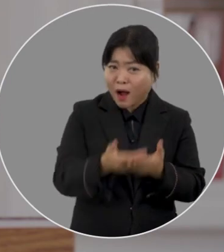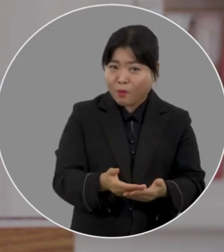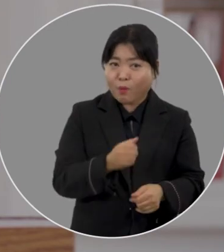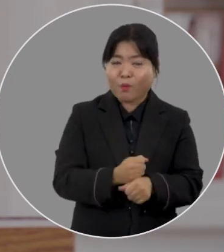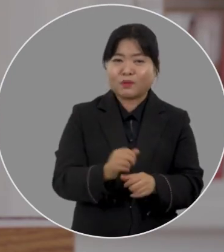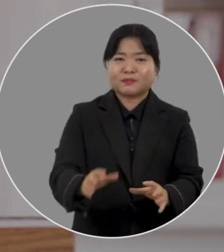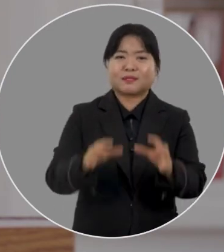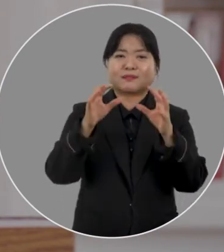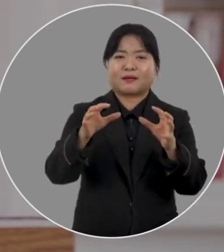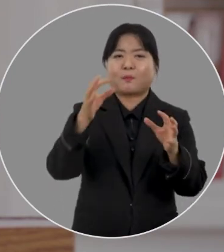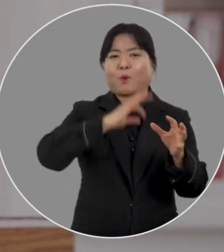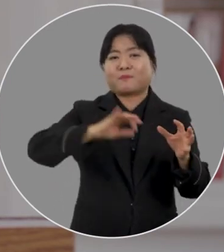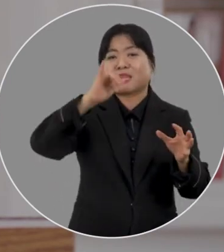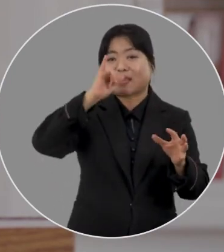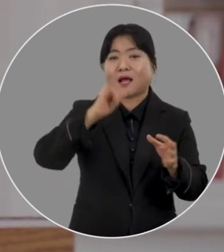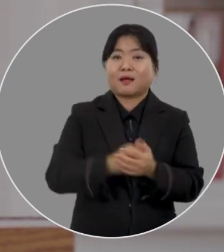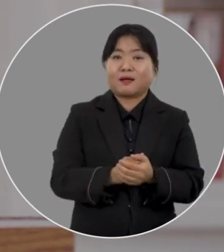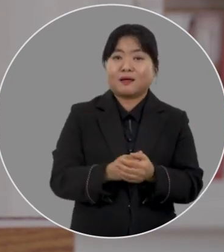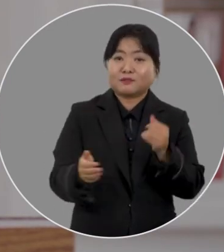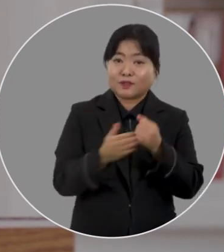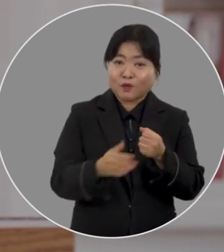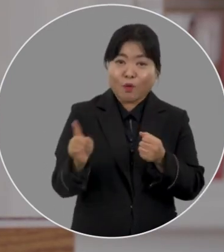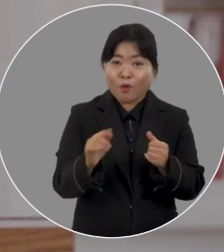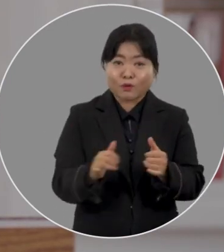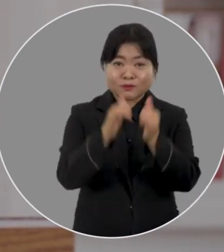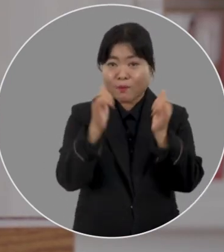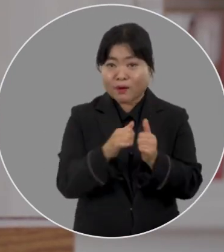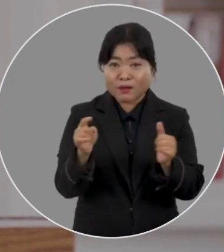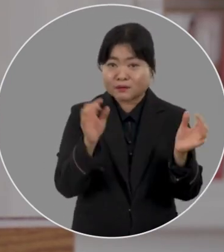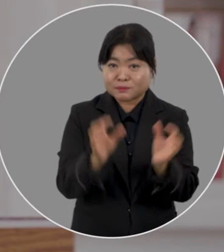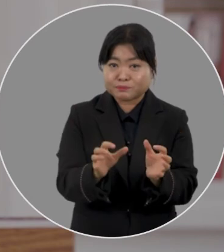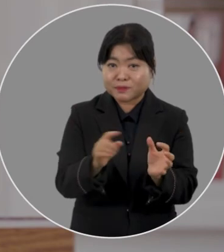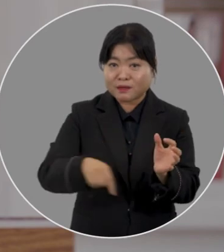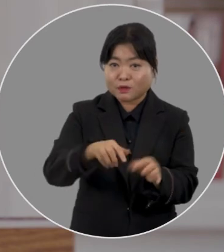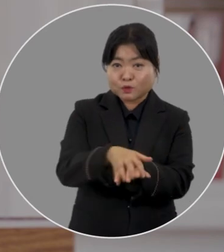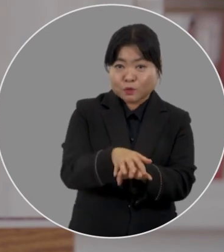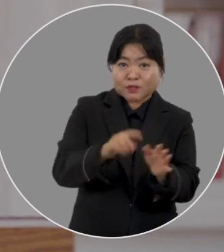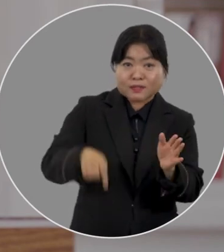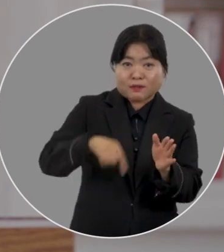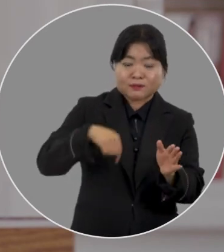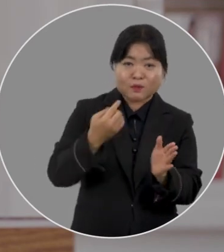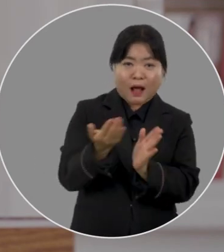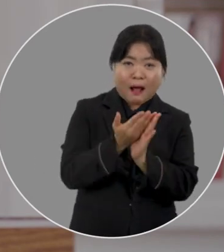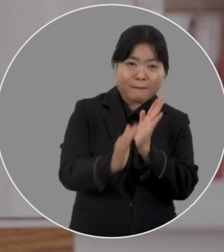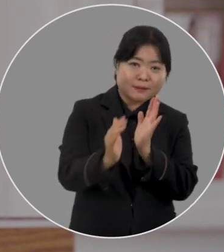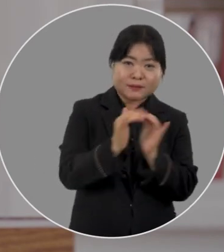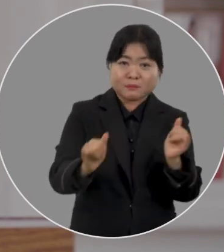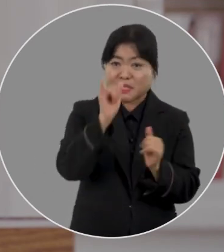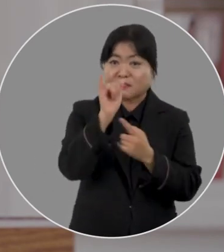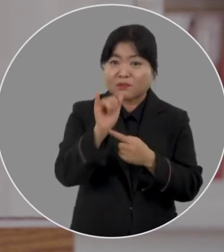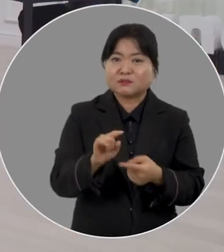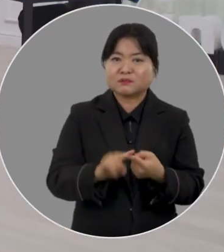중요하고 세상에 보람이 있다. 그래서 어느 사회나 집단이나 조직에서 자기와 맞지 않는 사람이 있는